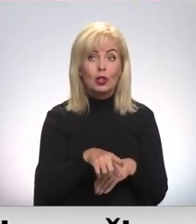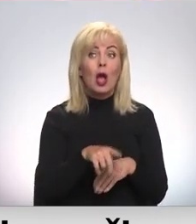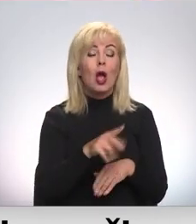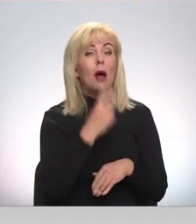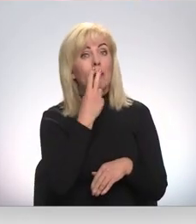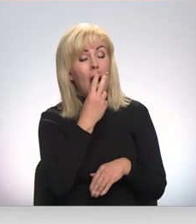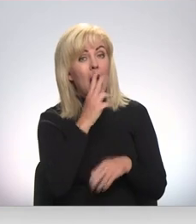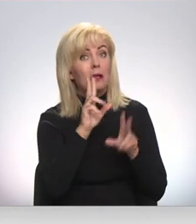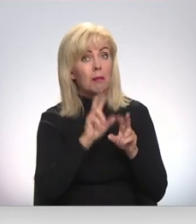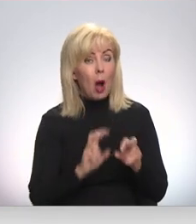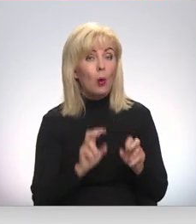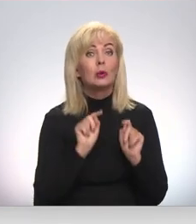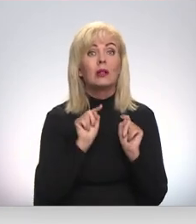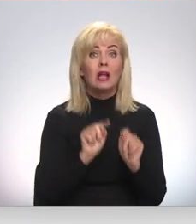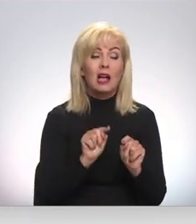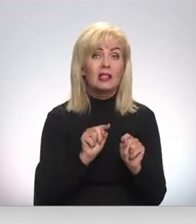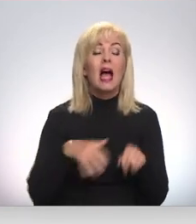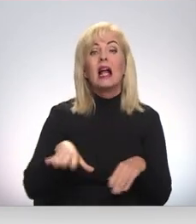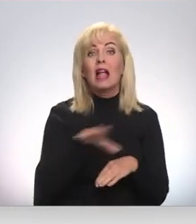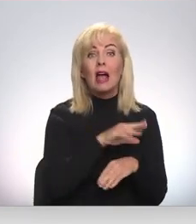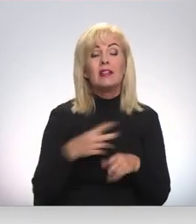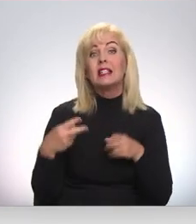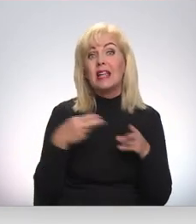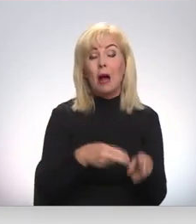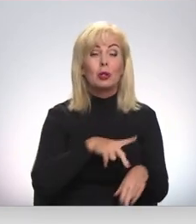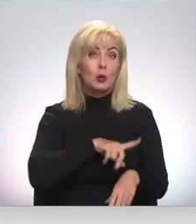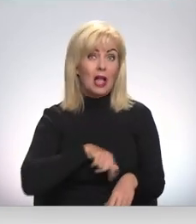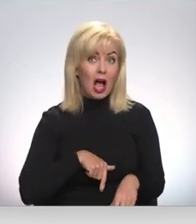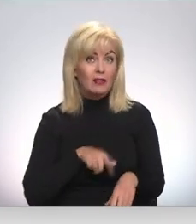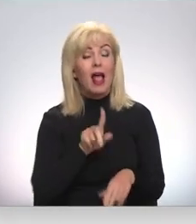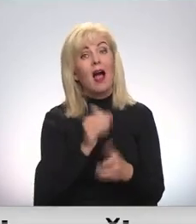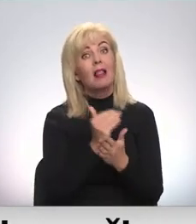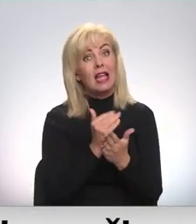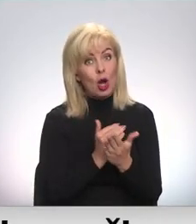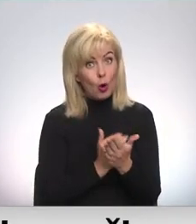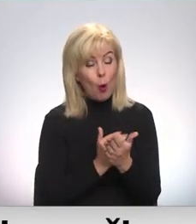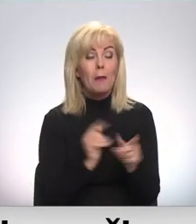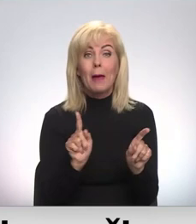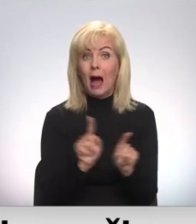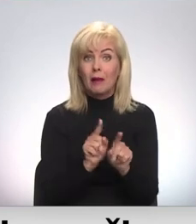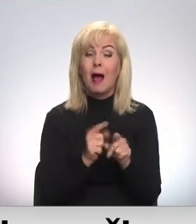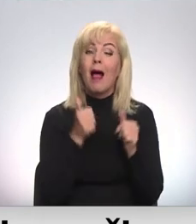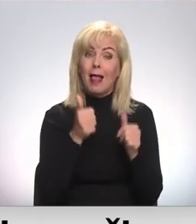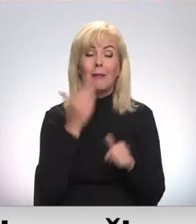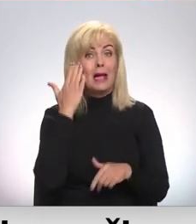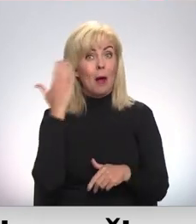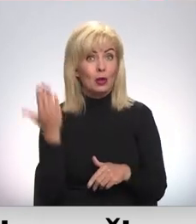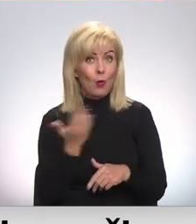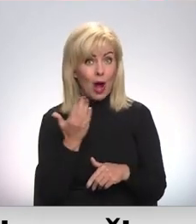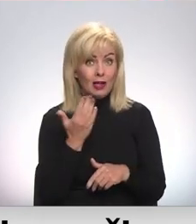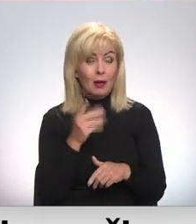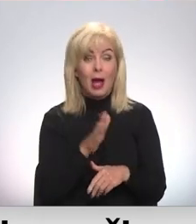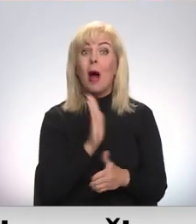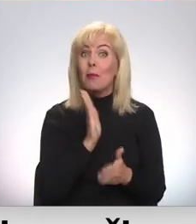lai tis, nu, lai visi, kas iebrauc Latvijā, iebrauc likumīgi i ar labi nūdumi. Bet ja būs